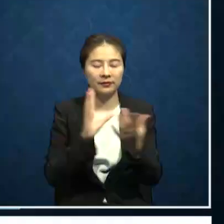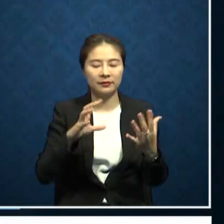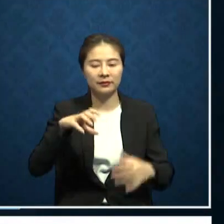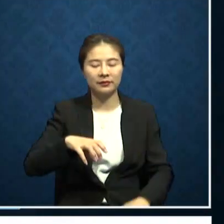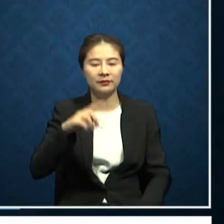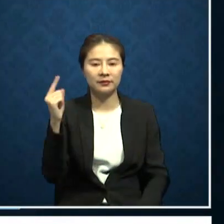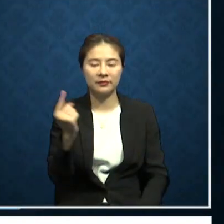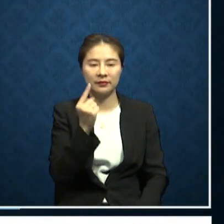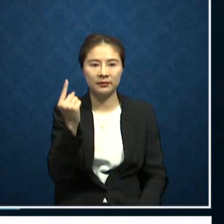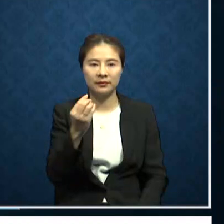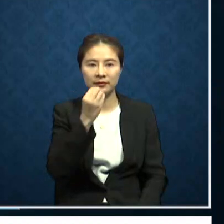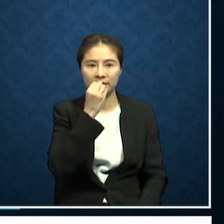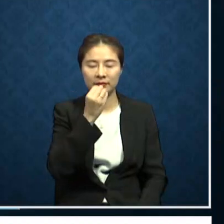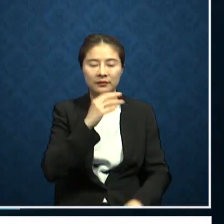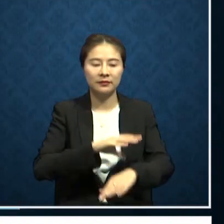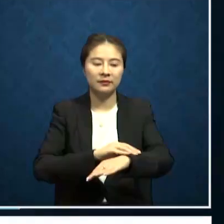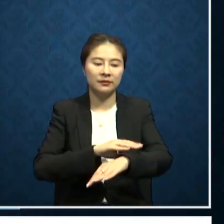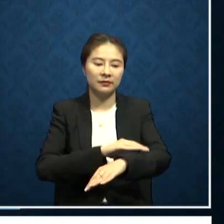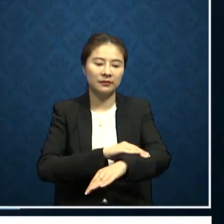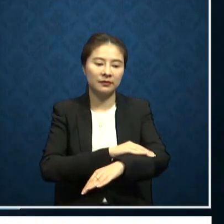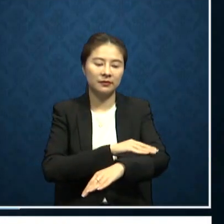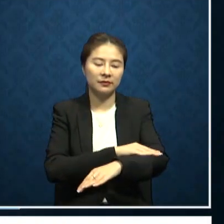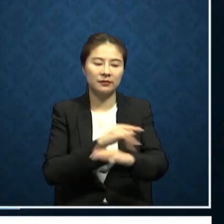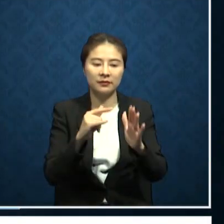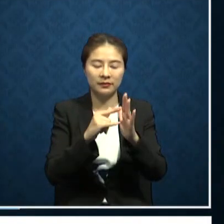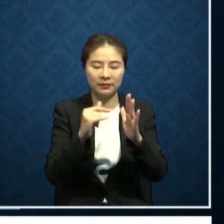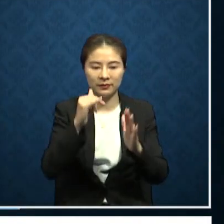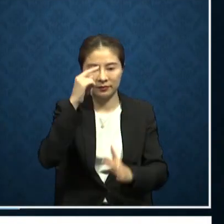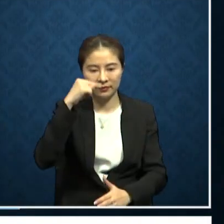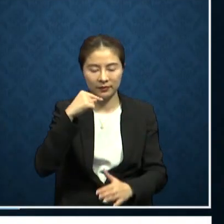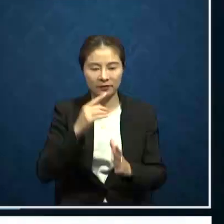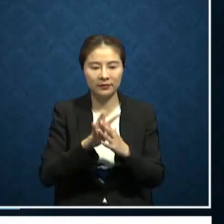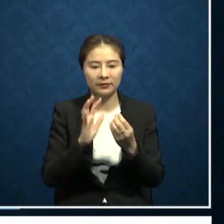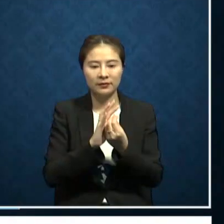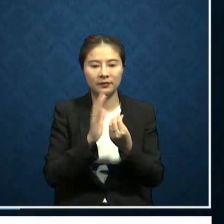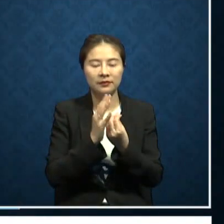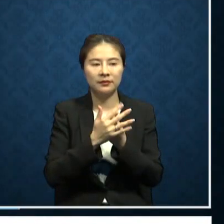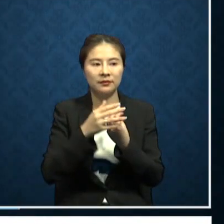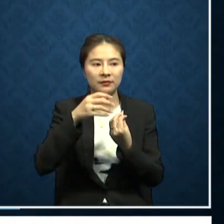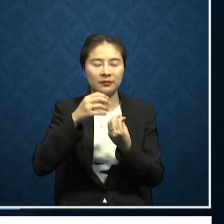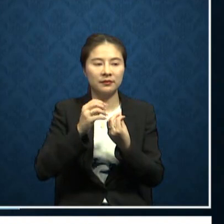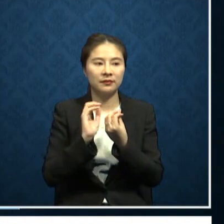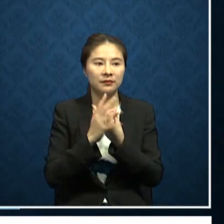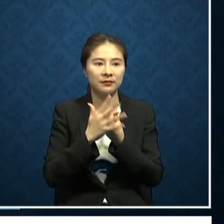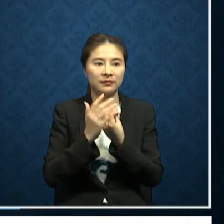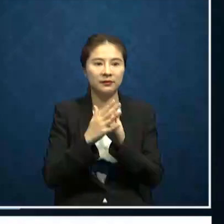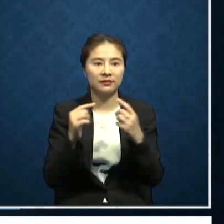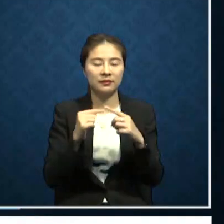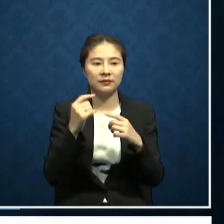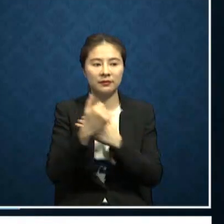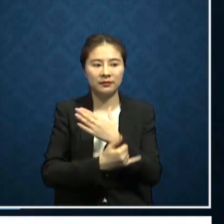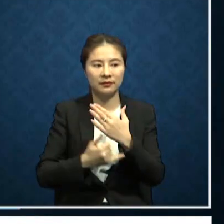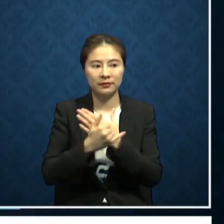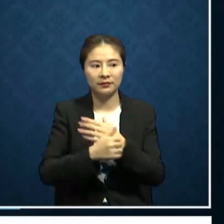อาหารสมุนไพรนวดไทยและภาพยนตร์นะคะเนื่องจากมีความพร้อนในหลากหลายด้านนะคะทั้งภาพจำของนานาประเทศแล้วก็